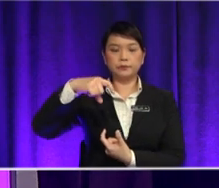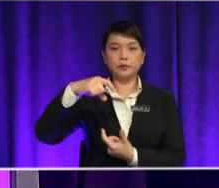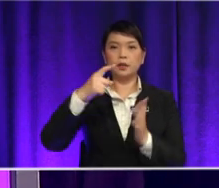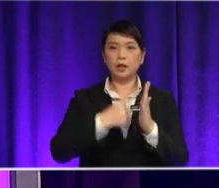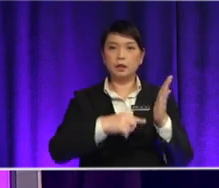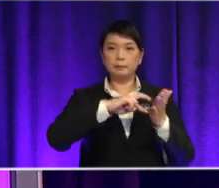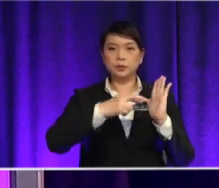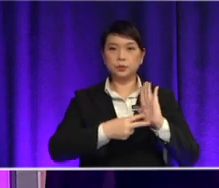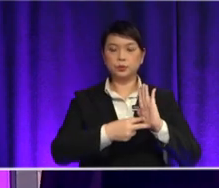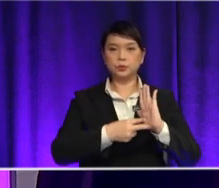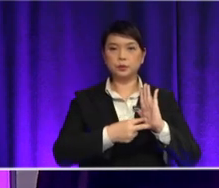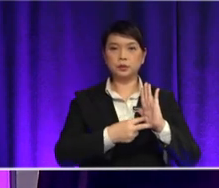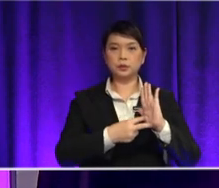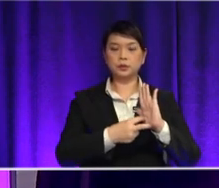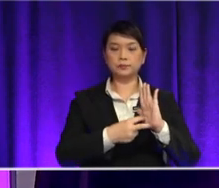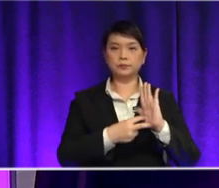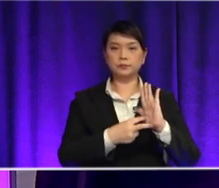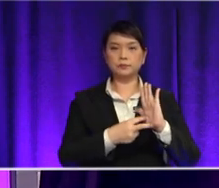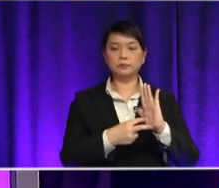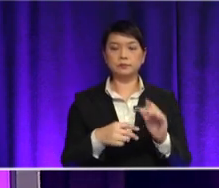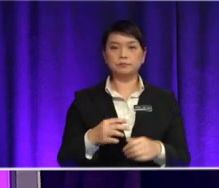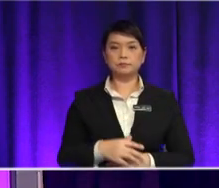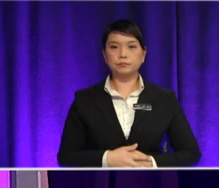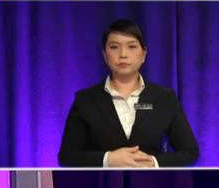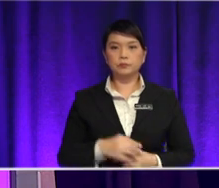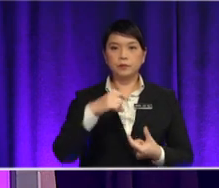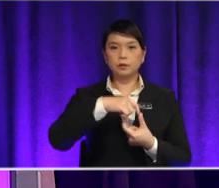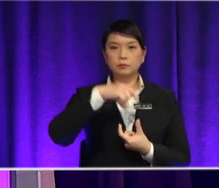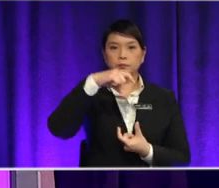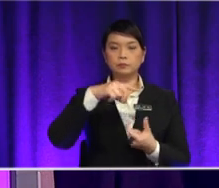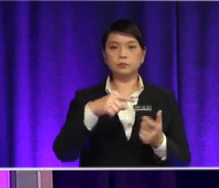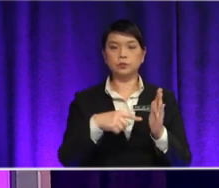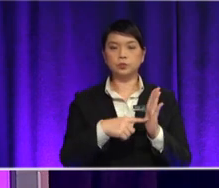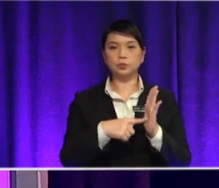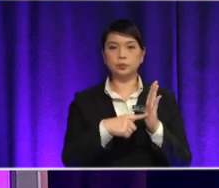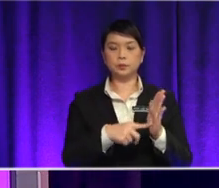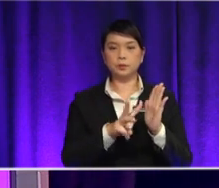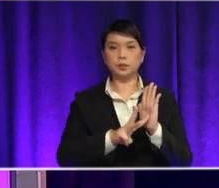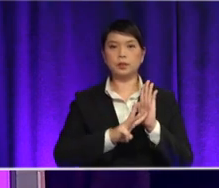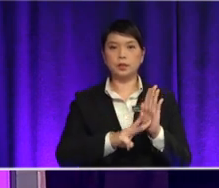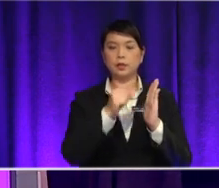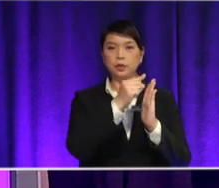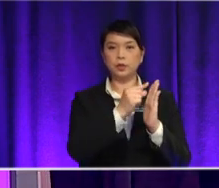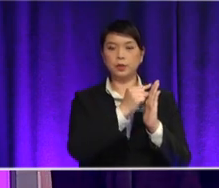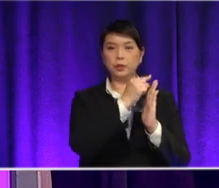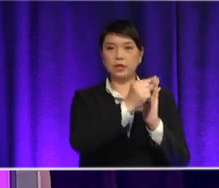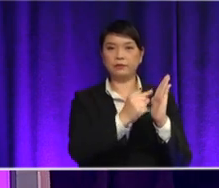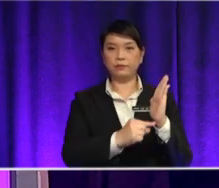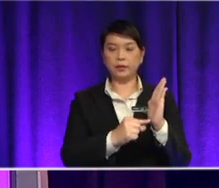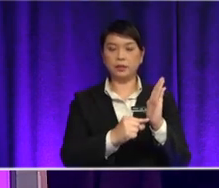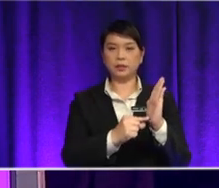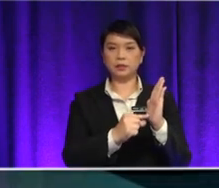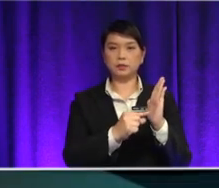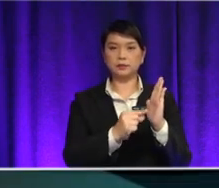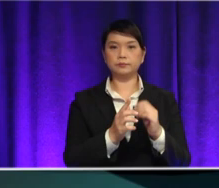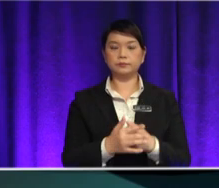histogram? Graf histogram ini merujuk kepada perwakilan grafik yang menggunakan palang bersebelahan. Di